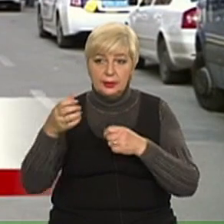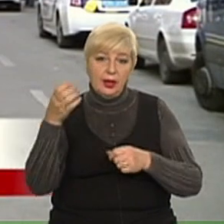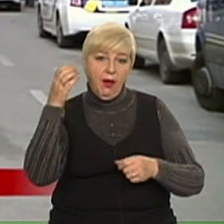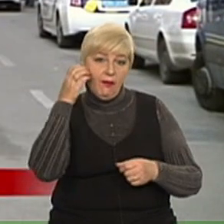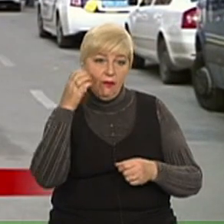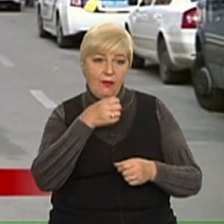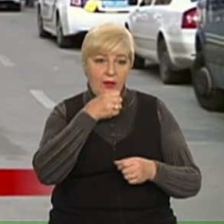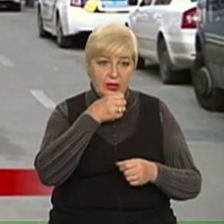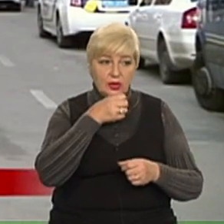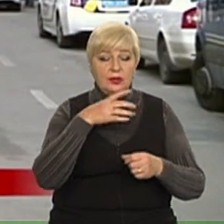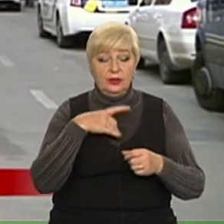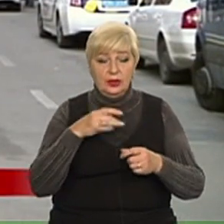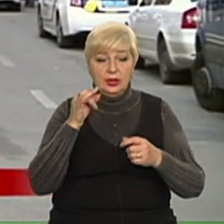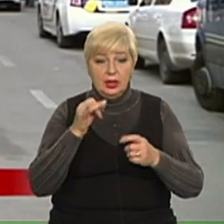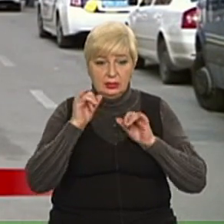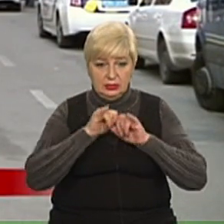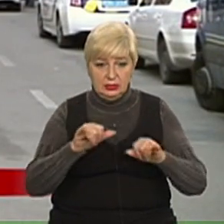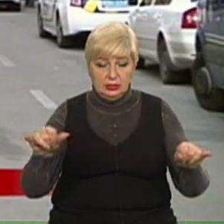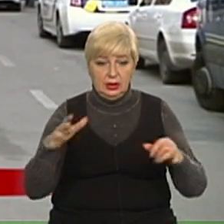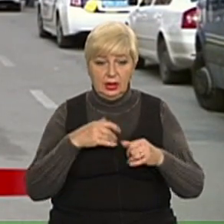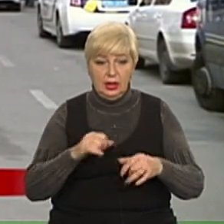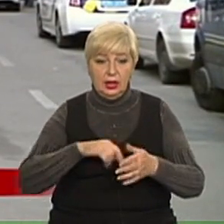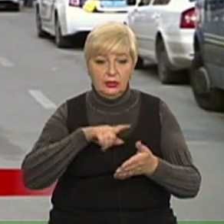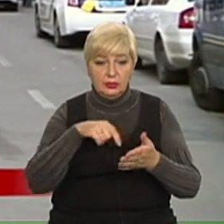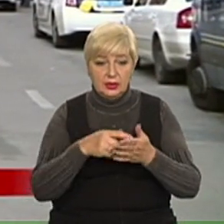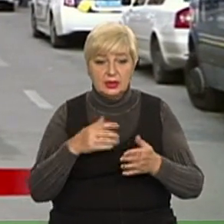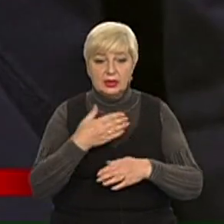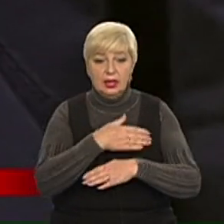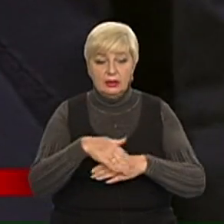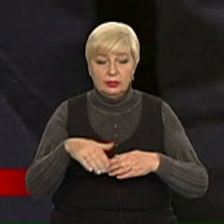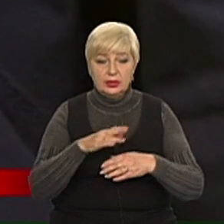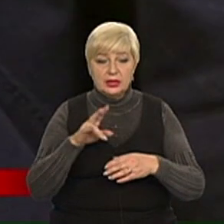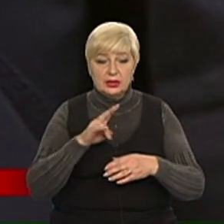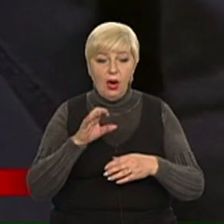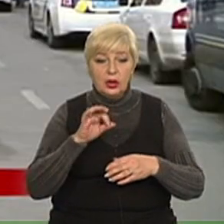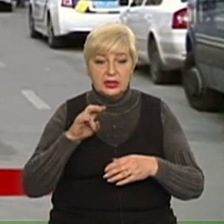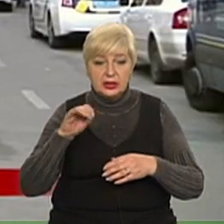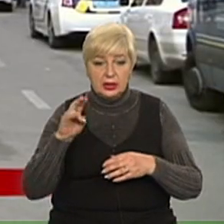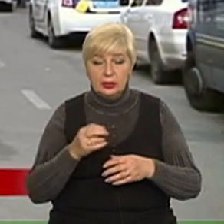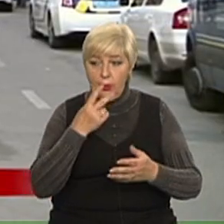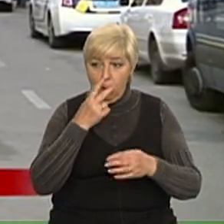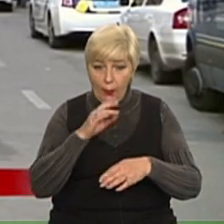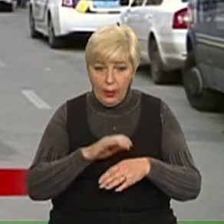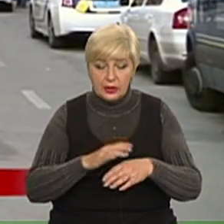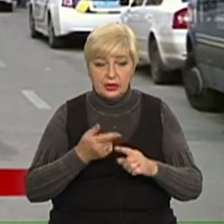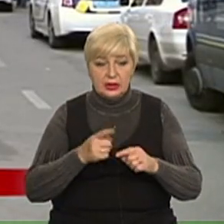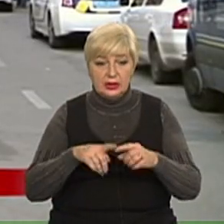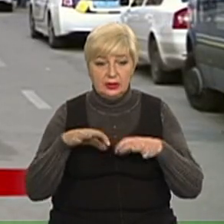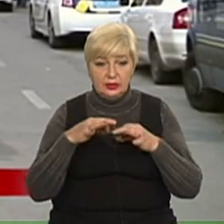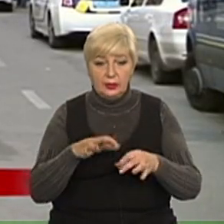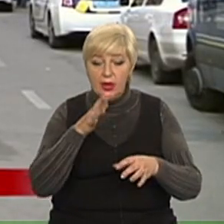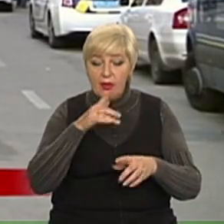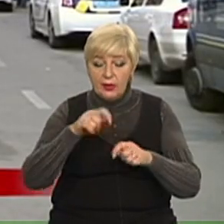і невдовзі в місті на вулиці Надії Олексєєнко побачили цей автомобіль. Під час спілкування,